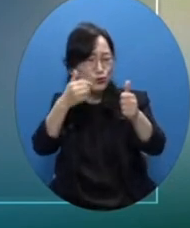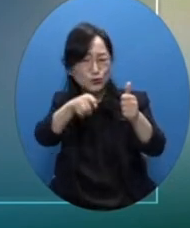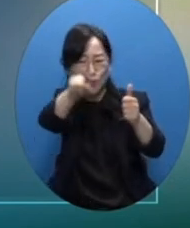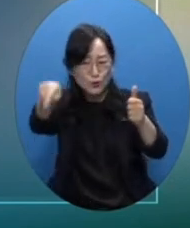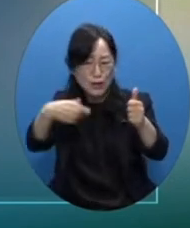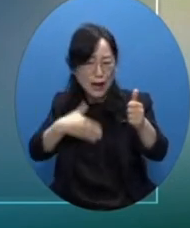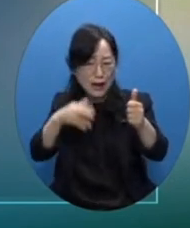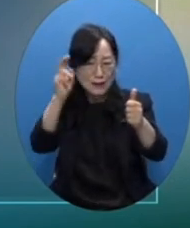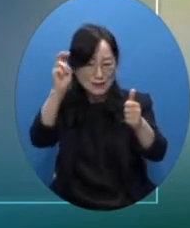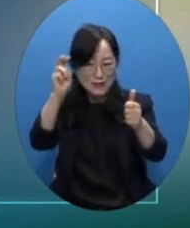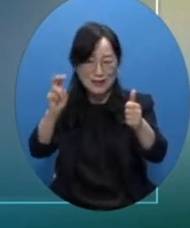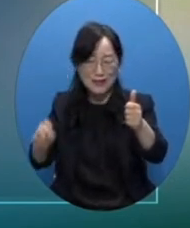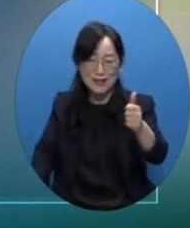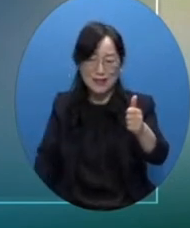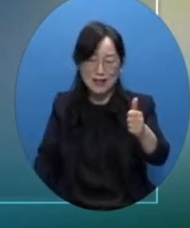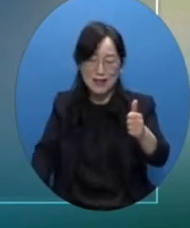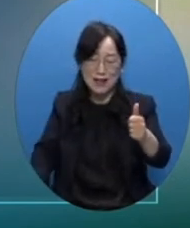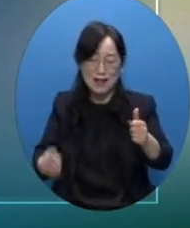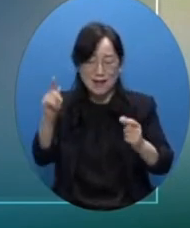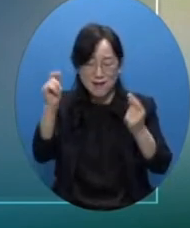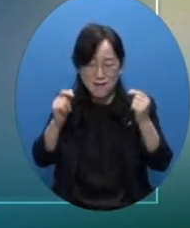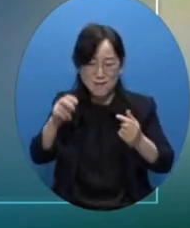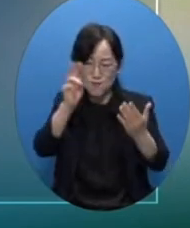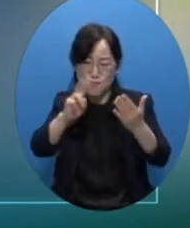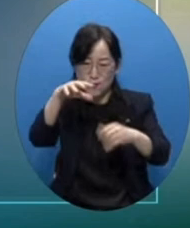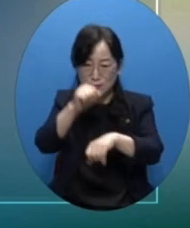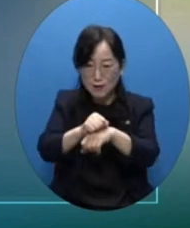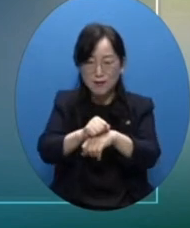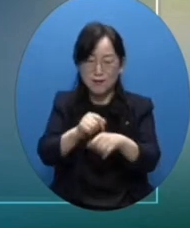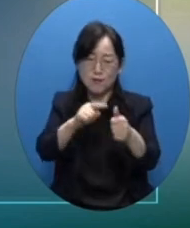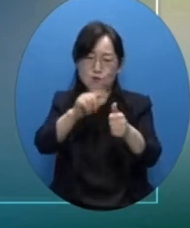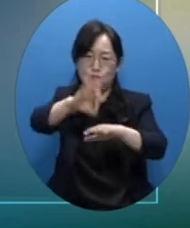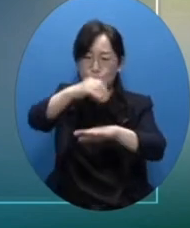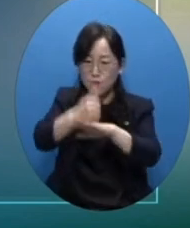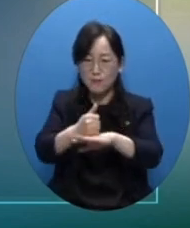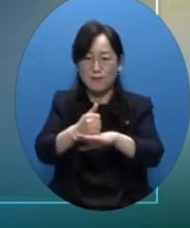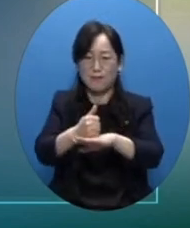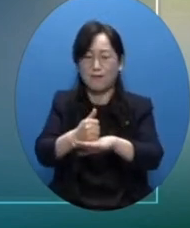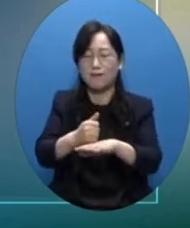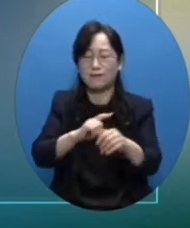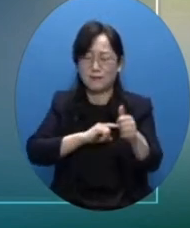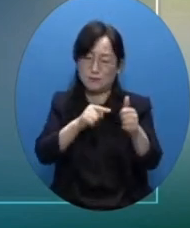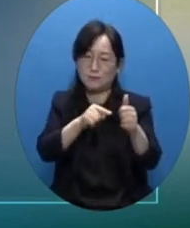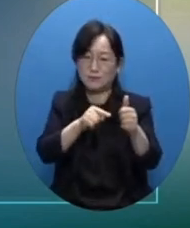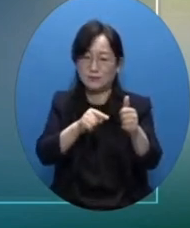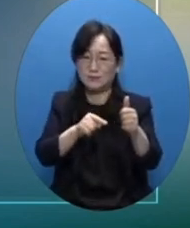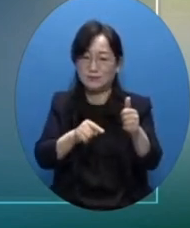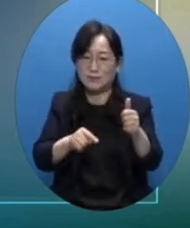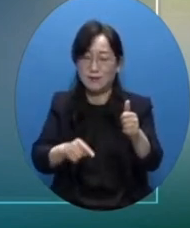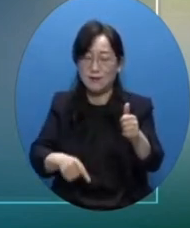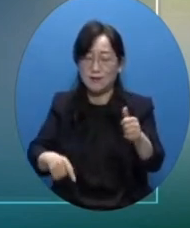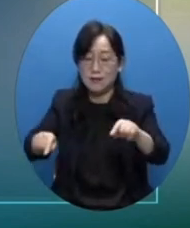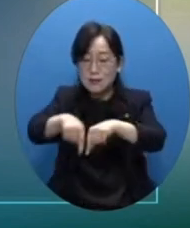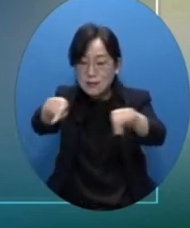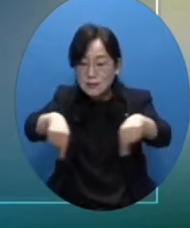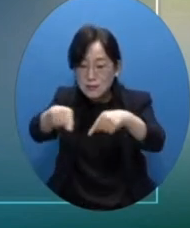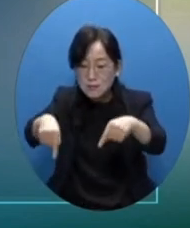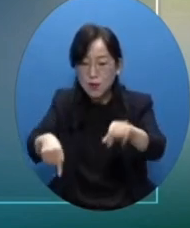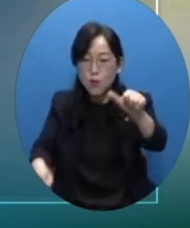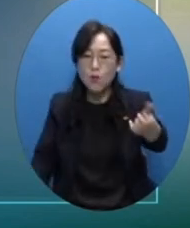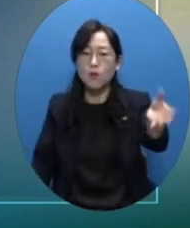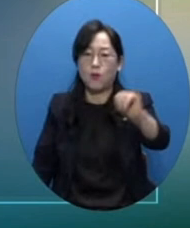것입니다 박현 노레 제왕인 lbs 프레스 리는 음반을 옥 짱